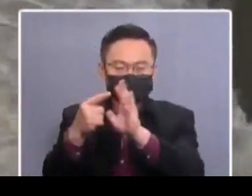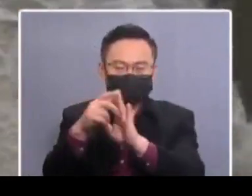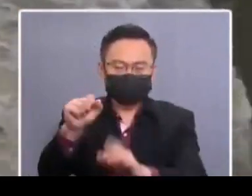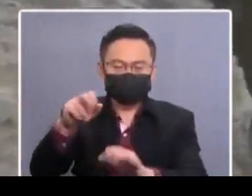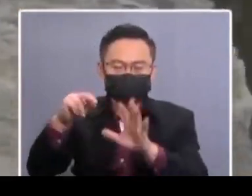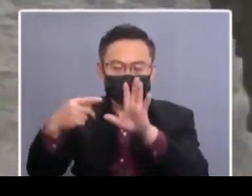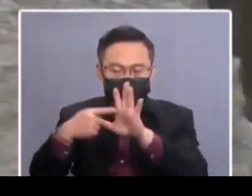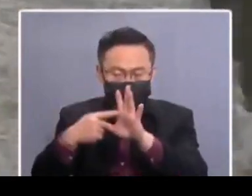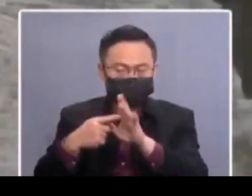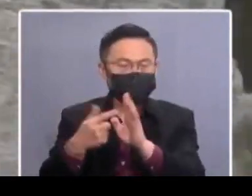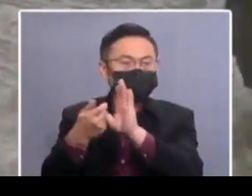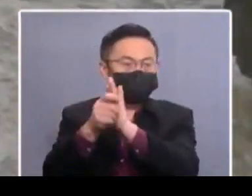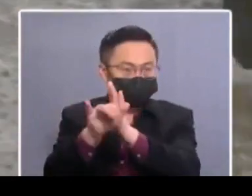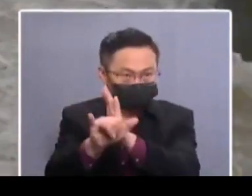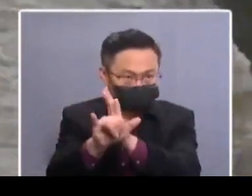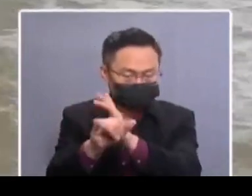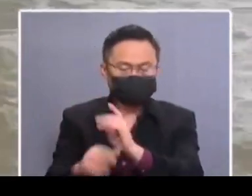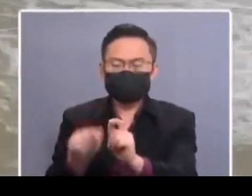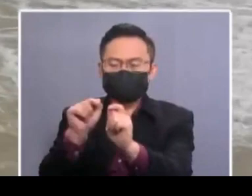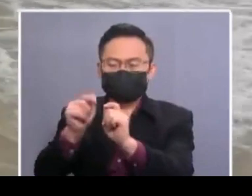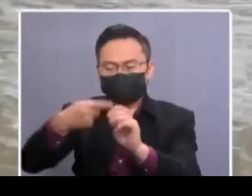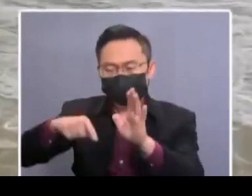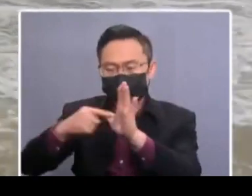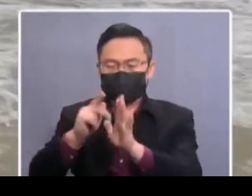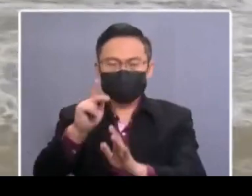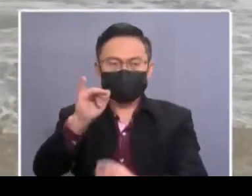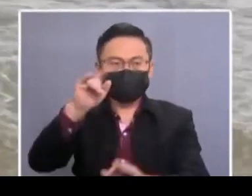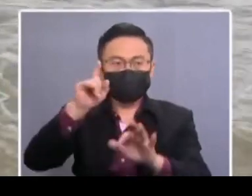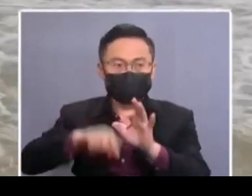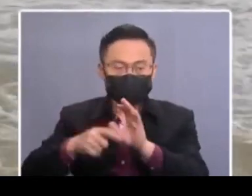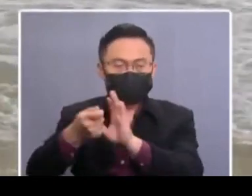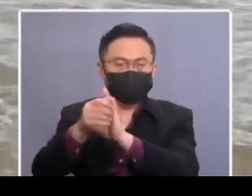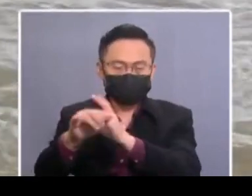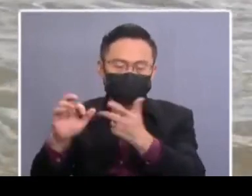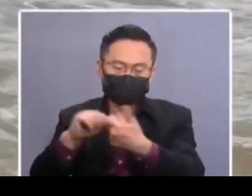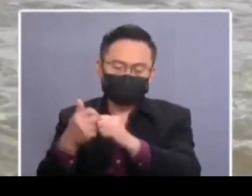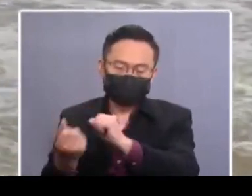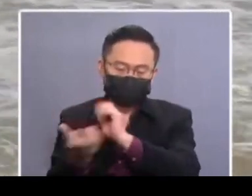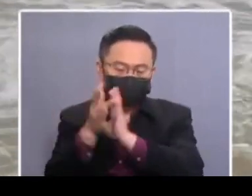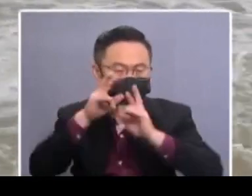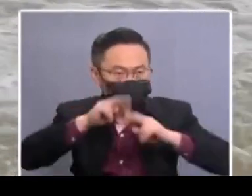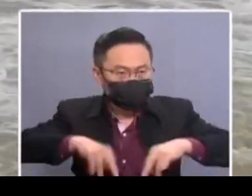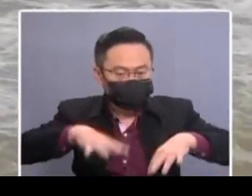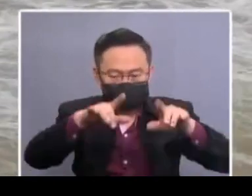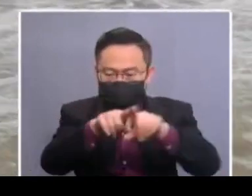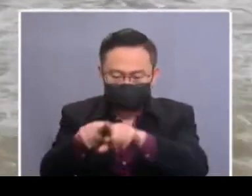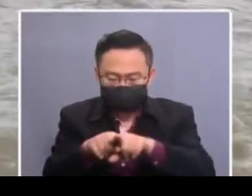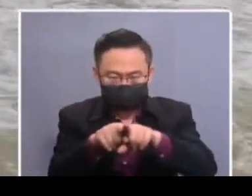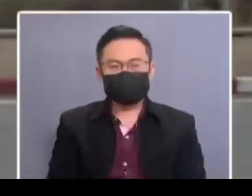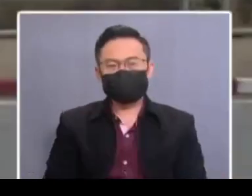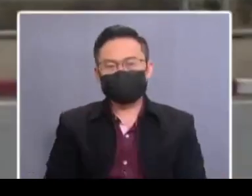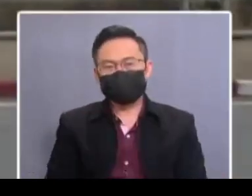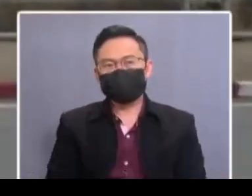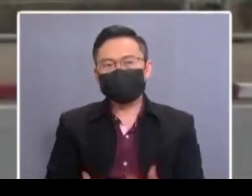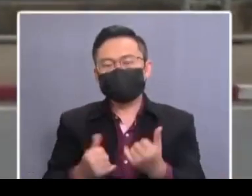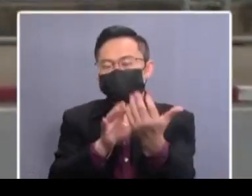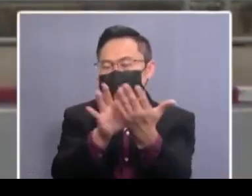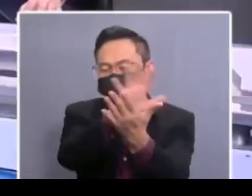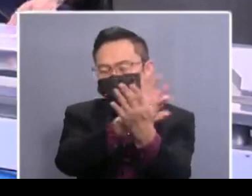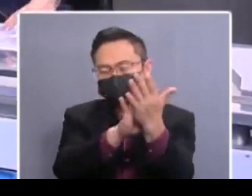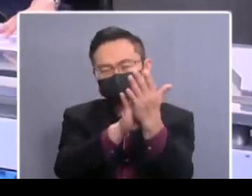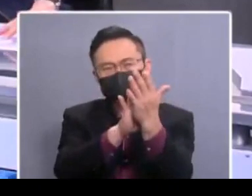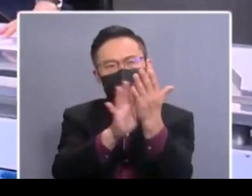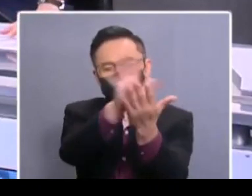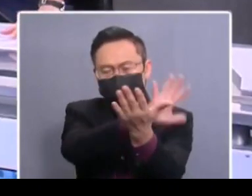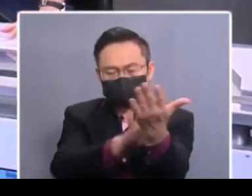แล้วก็ในตำบลท่าดินแดงอำเภอผักไห่ของจังหวัดพระนครศรีอยุธยาด้วย ตอนนี้ก็ต้องระวังกันนะคะเพราะว่าจะมีฝนทั่วประเทศประมาณ